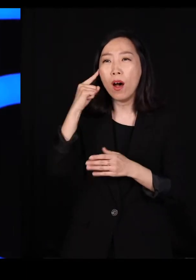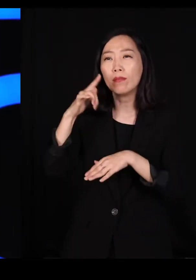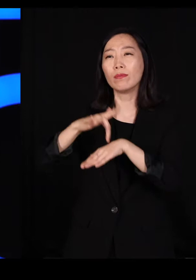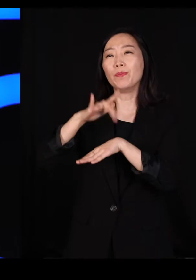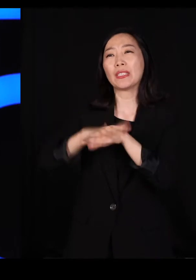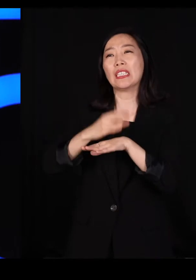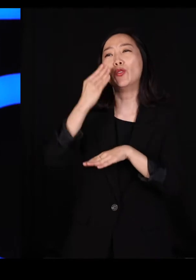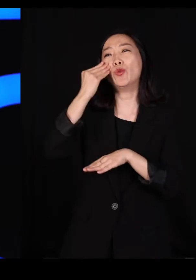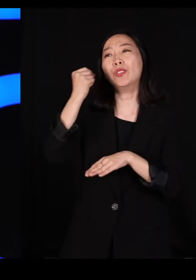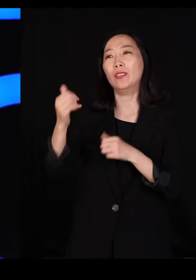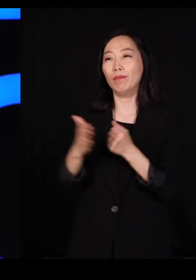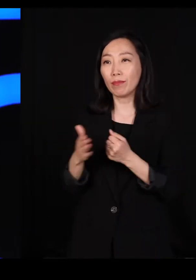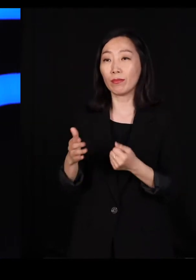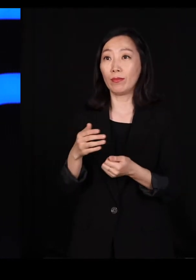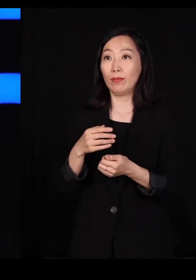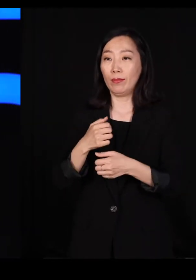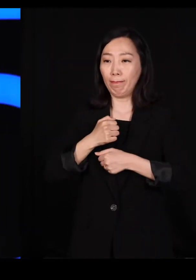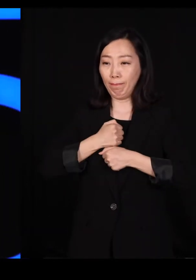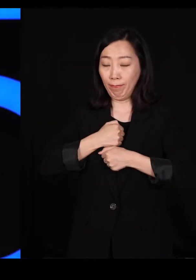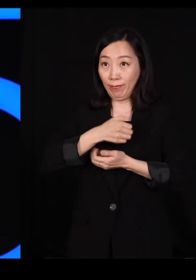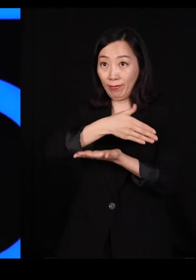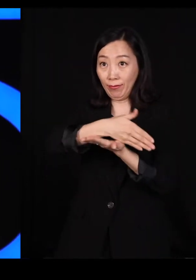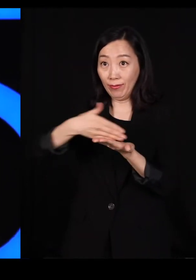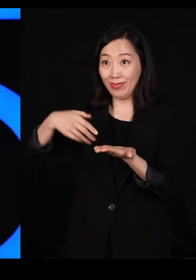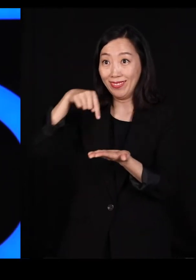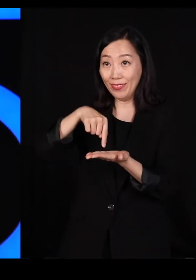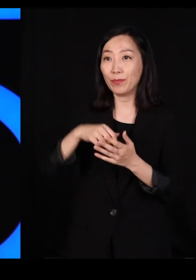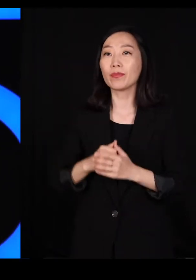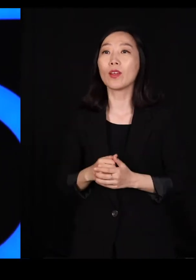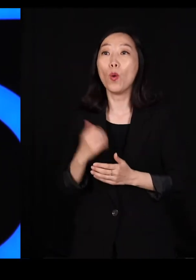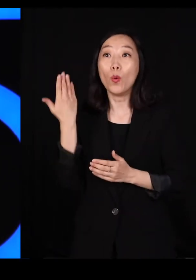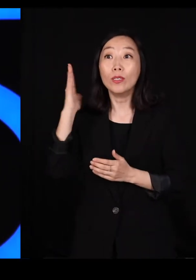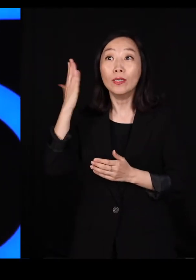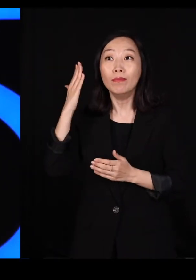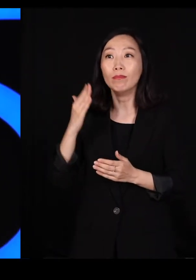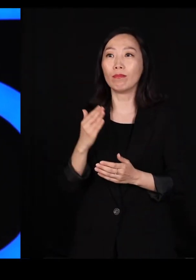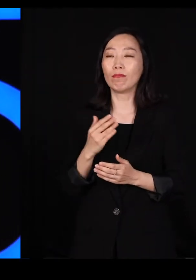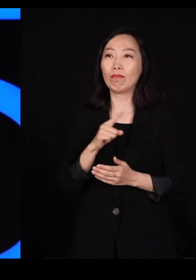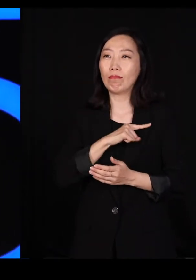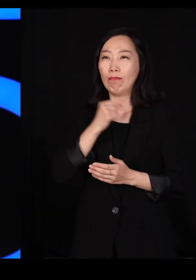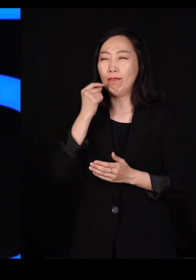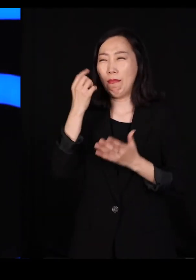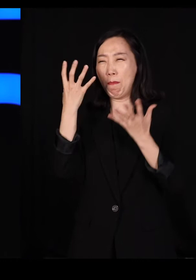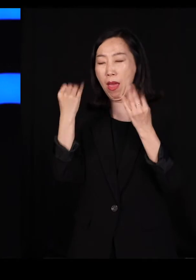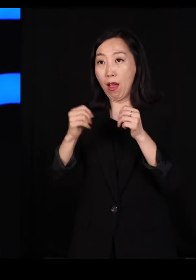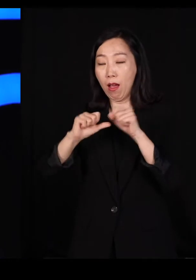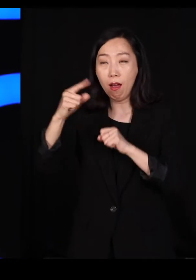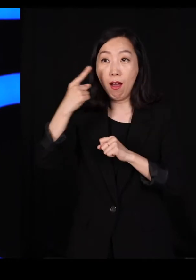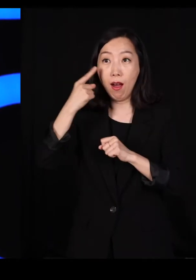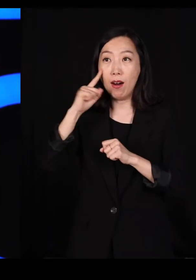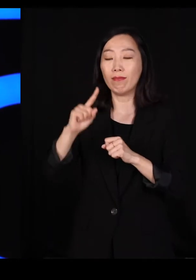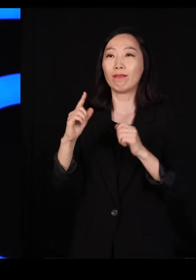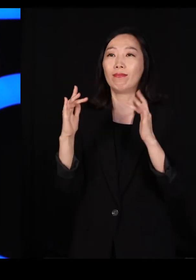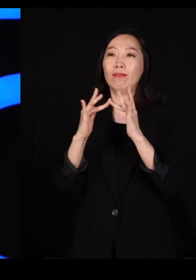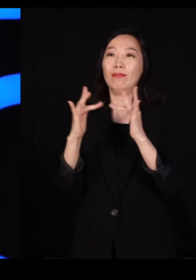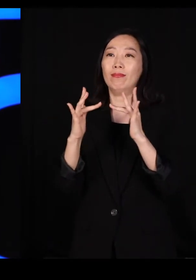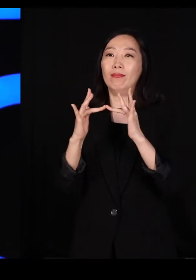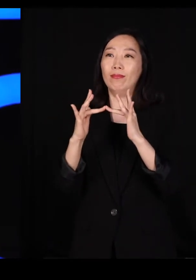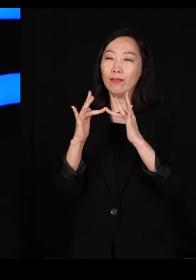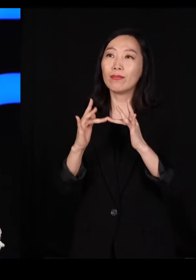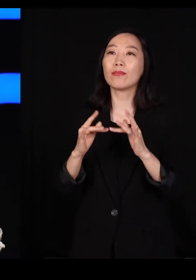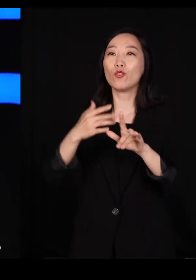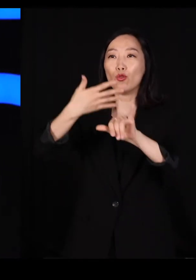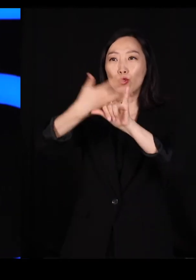익숙하니까요. 저 경계를 이루는 건 뭘까요? 요새 같은 때는 가장 많은 게 미디어입니다. 유튜브, SNS 같은